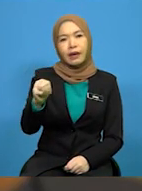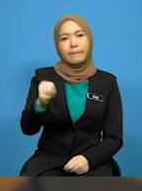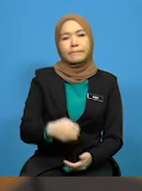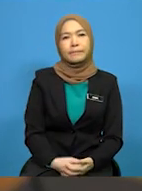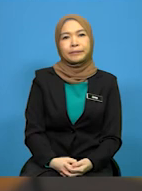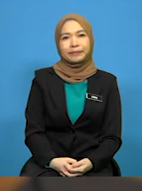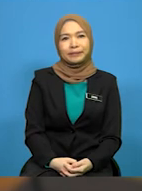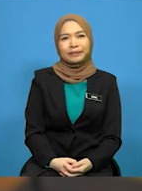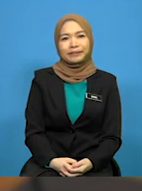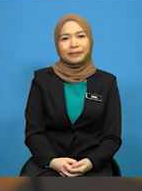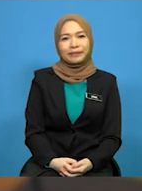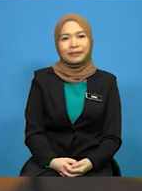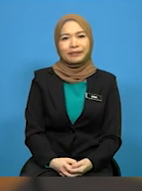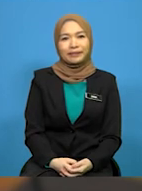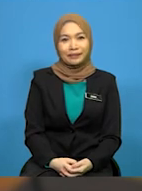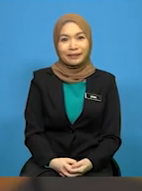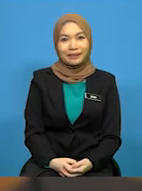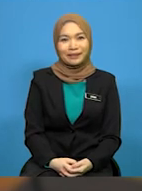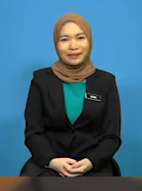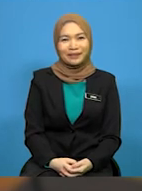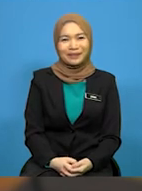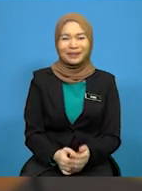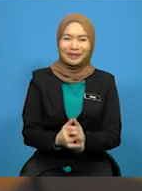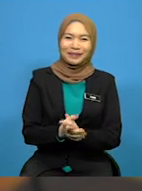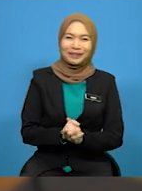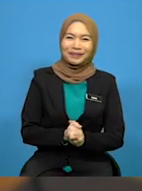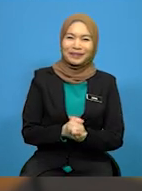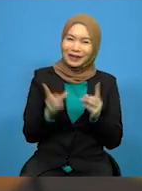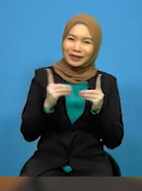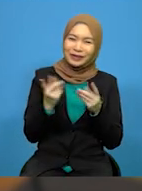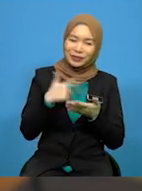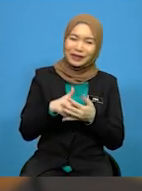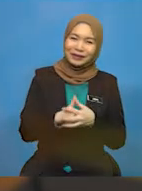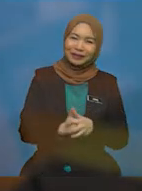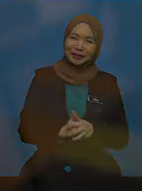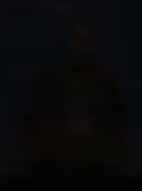satu visi, pasti ada solusi. Salam hormat dari saya, jumpa lagi.